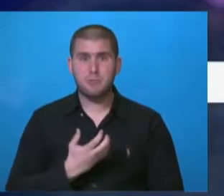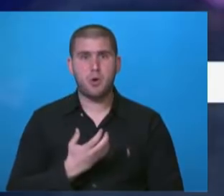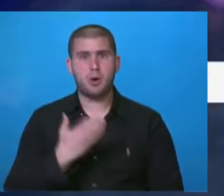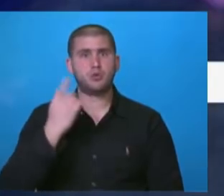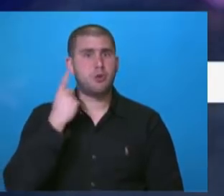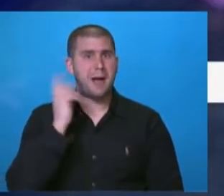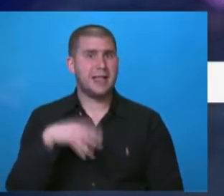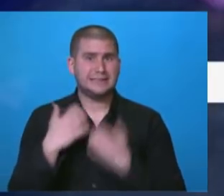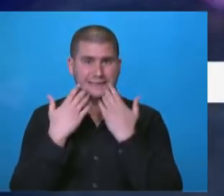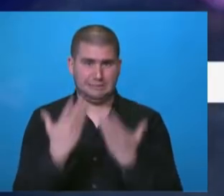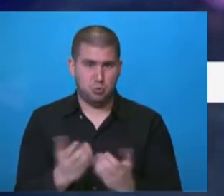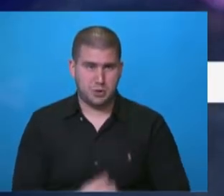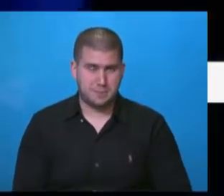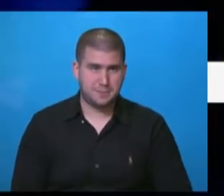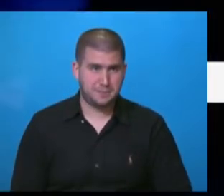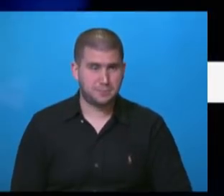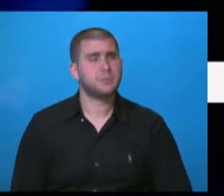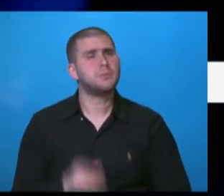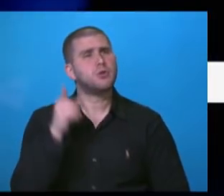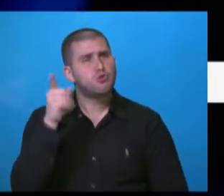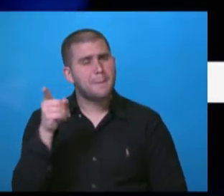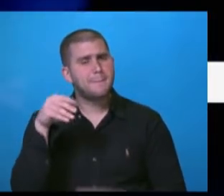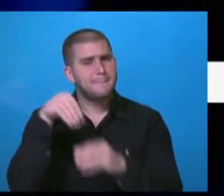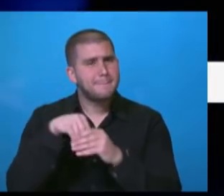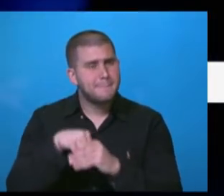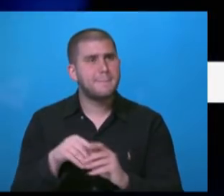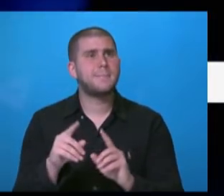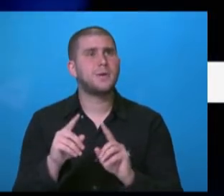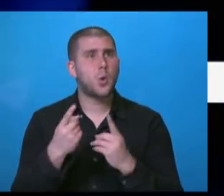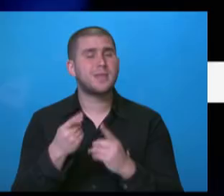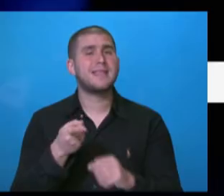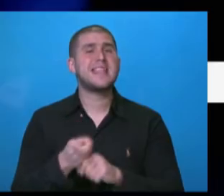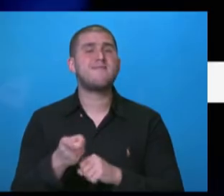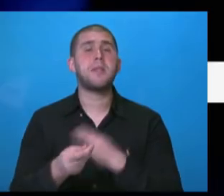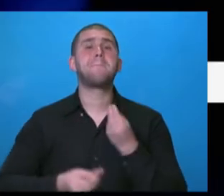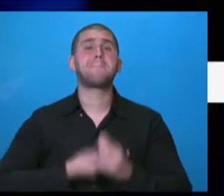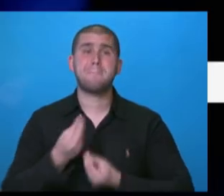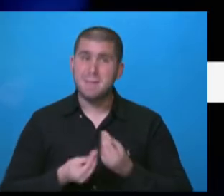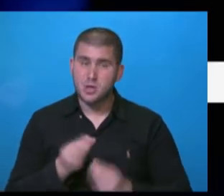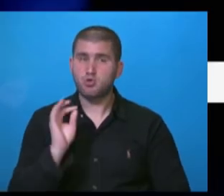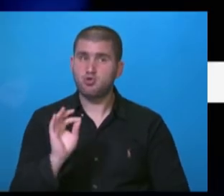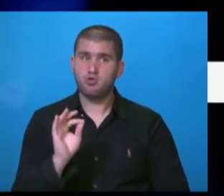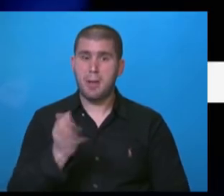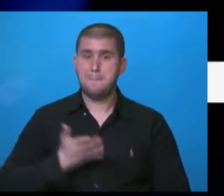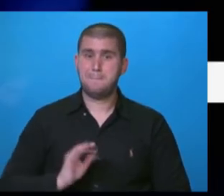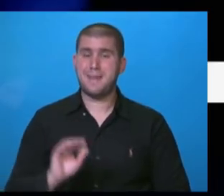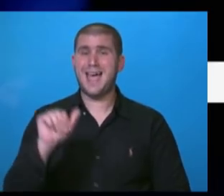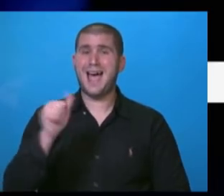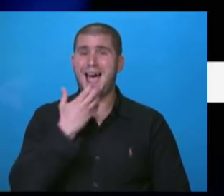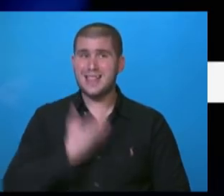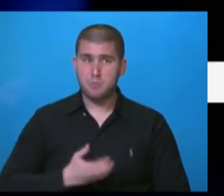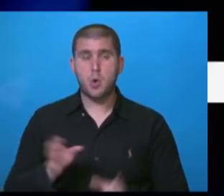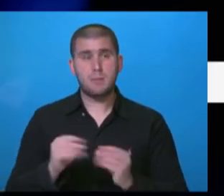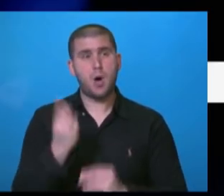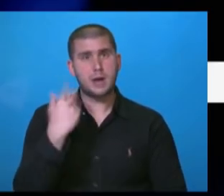האלה. ושם למעשה מתבצעות תקיפות מיניות של אותו בן של האדמו"ר, עם נערים, הוא היה